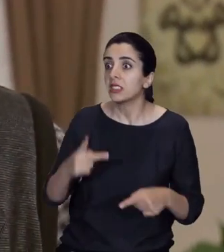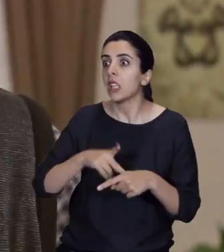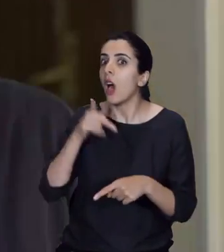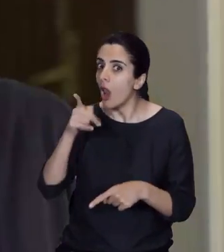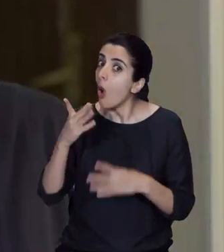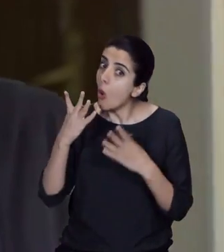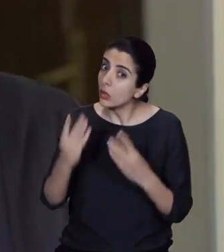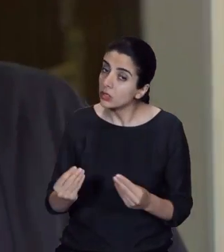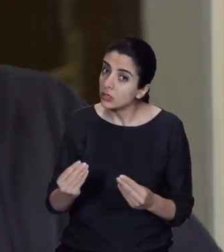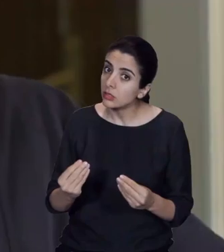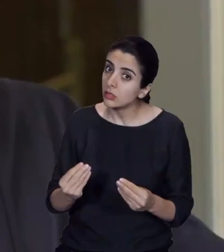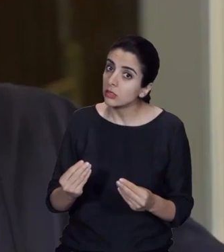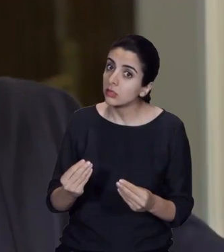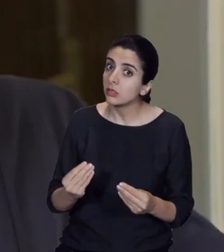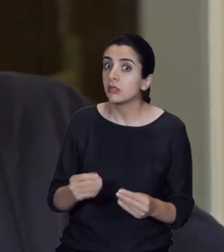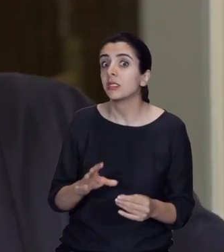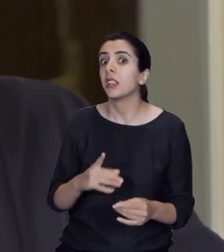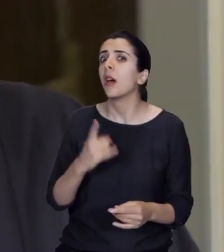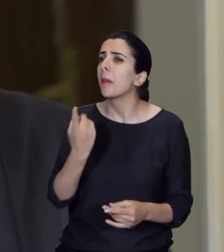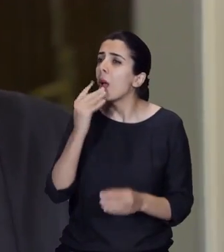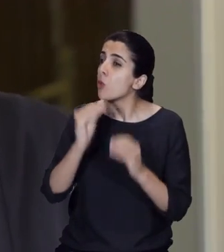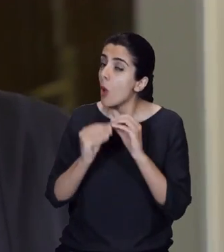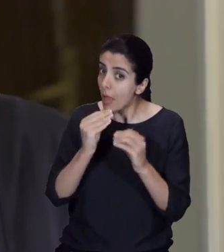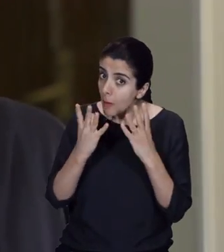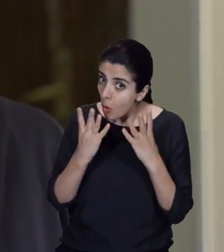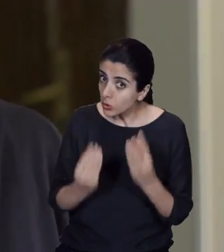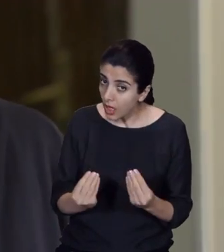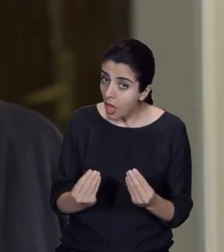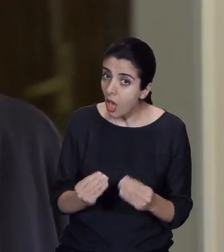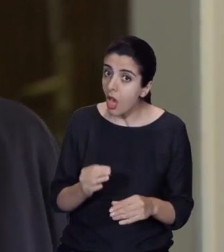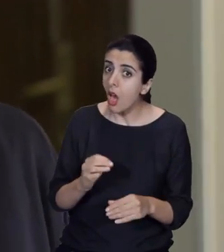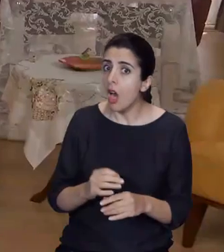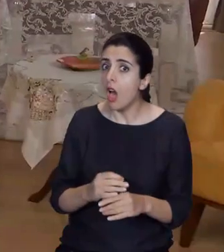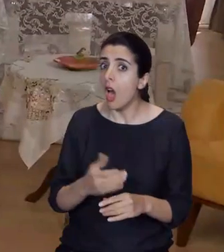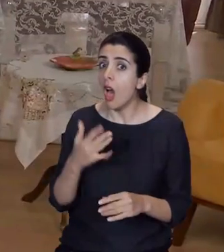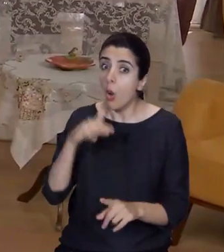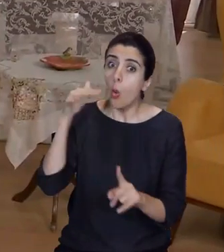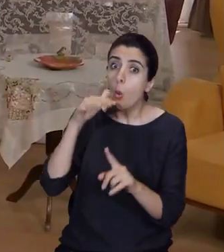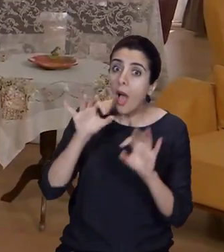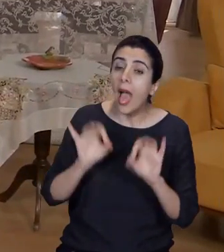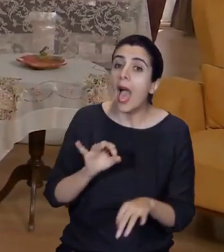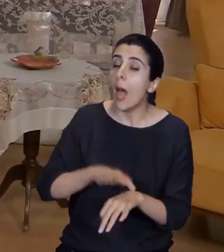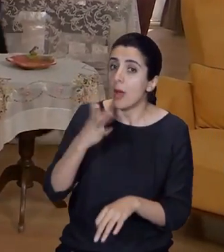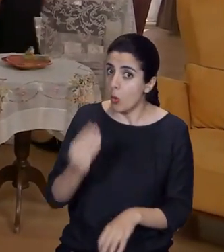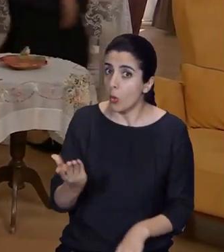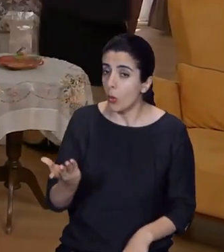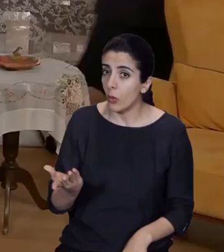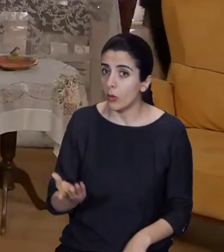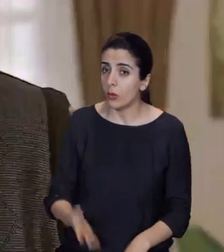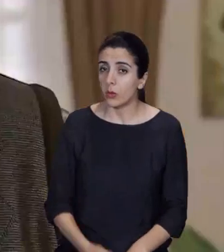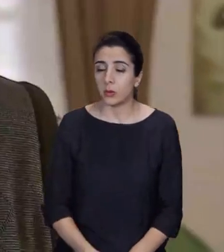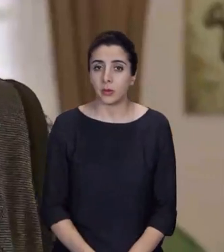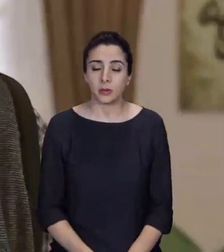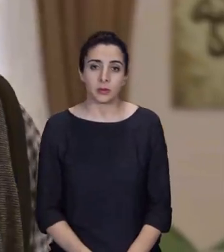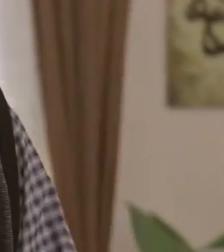Zehra olsaydı, sultanımızın bir derdi olsaydı pervane olmuştu. Diğer yöne yürüyor.